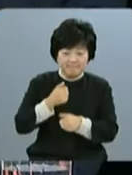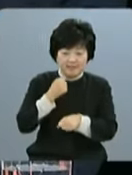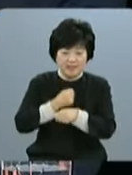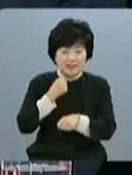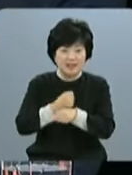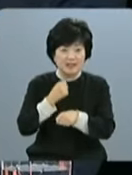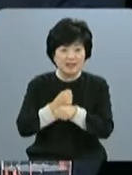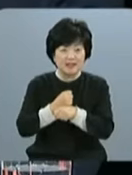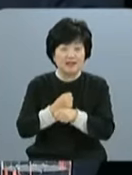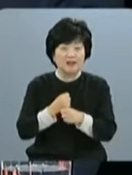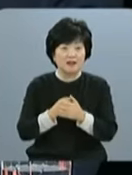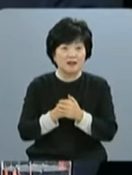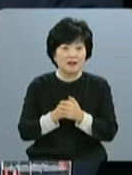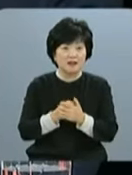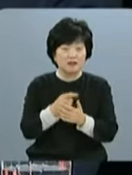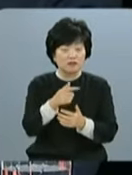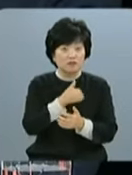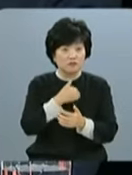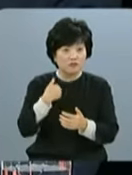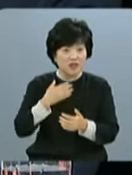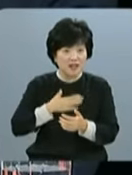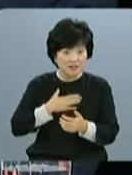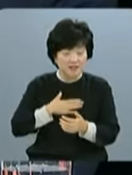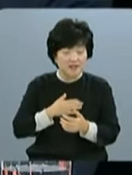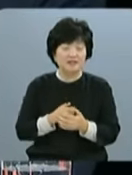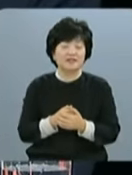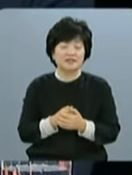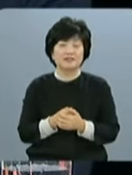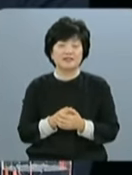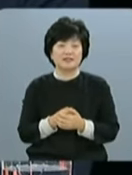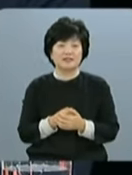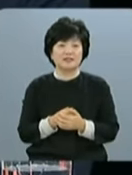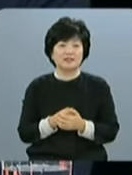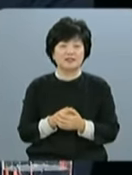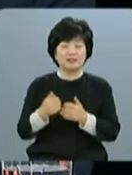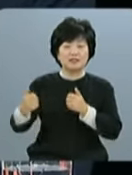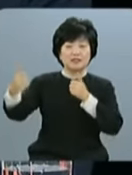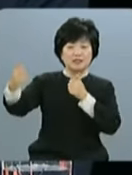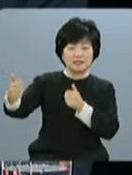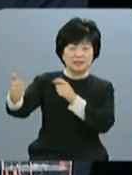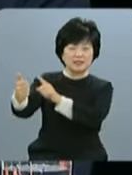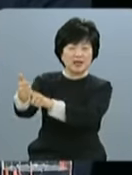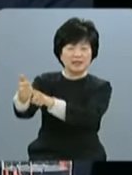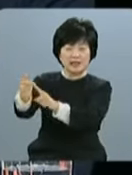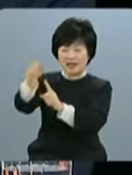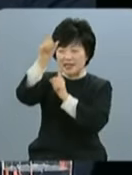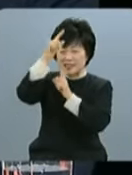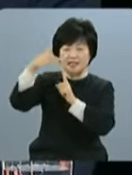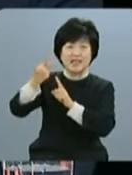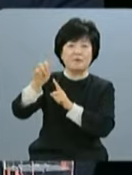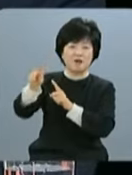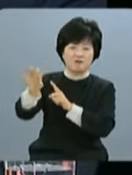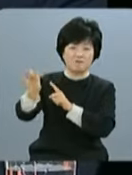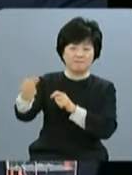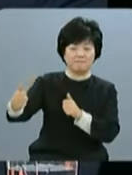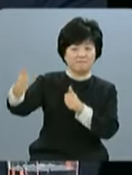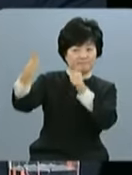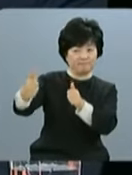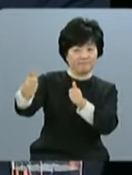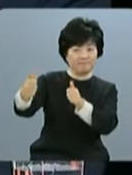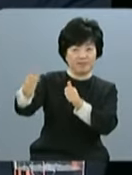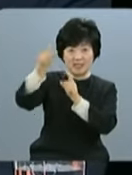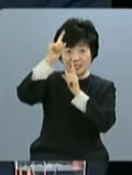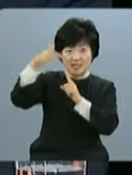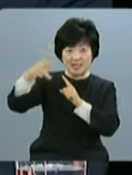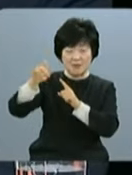것 같은데 그 중요성을 충분히 알고 계시죠? 네. 네. 그럼 상대가 이제 이재명인데요. 이재명의 슬로건은